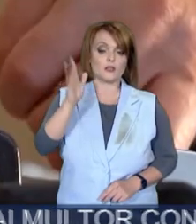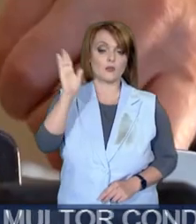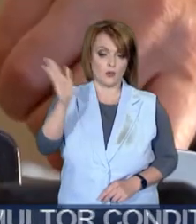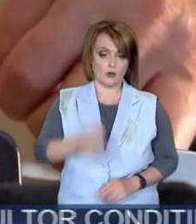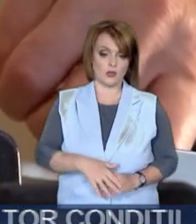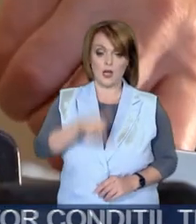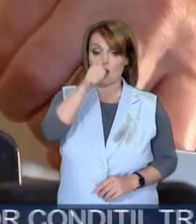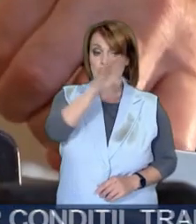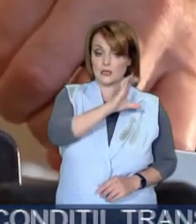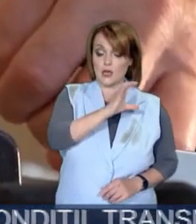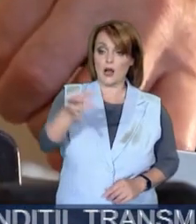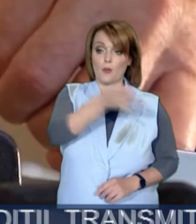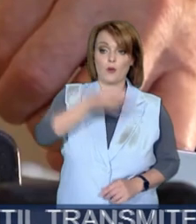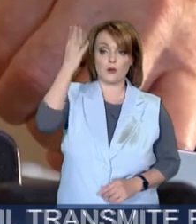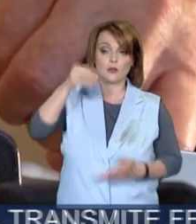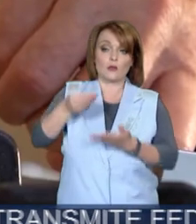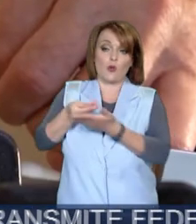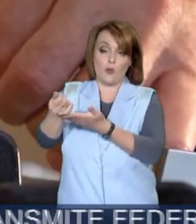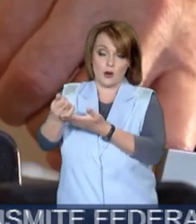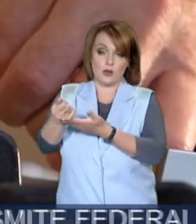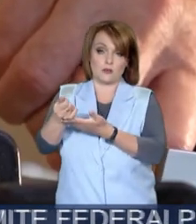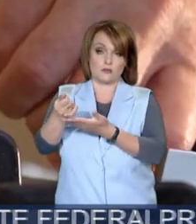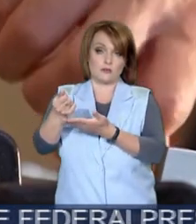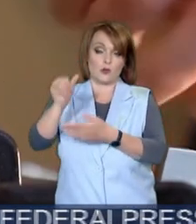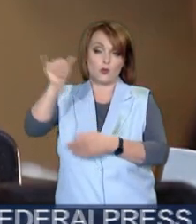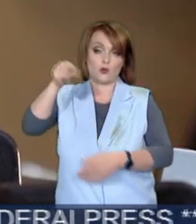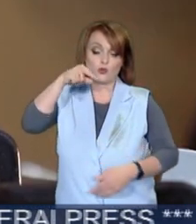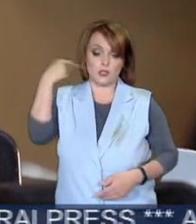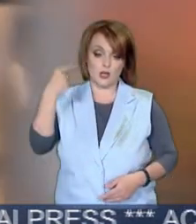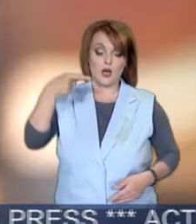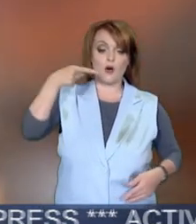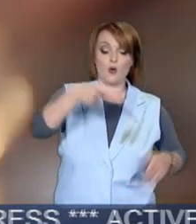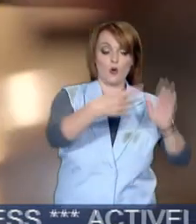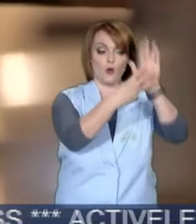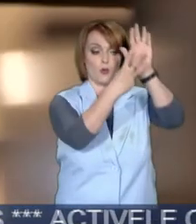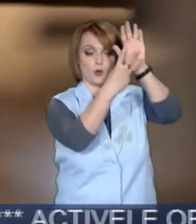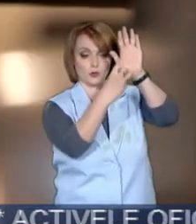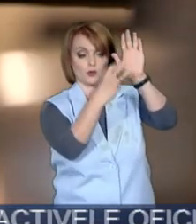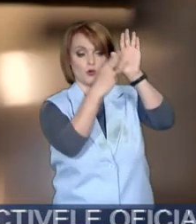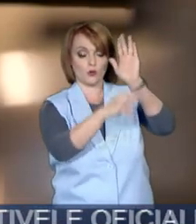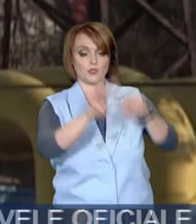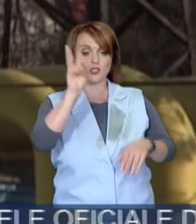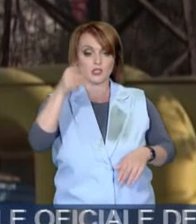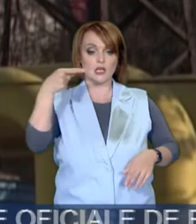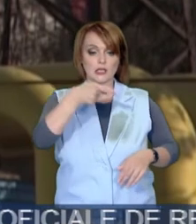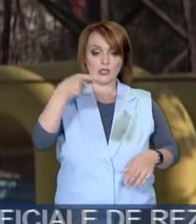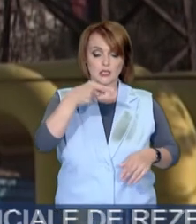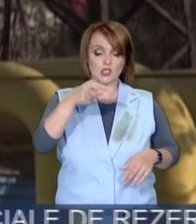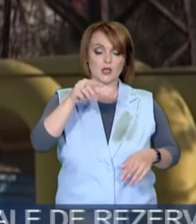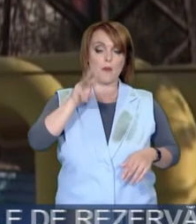În luna septembrie, Republica Moldova achită un preț de achiziție a gazului de 1883 de dolari pentru 1000 de metri cubi,